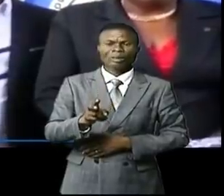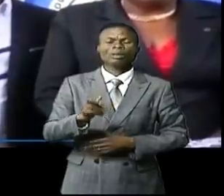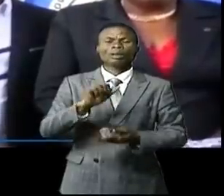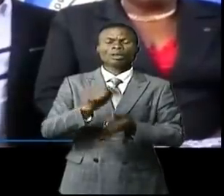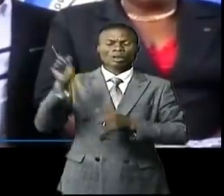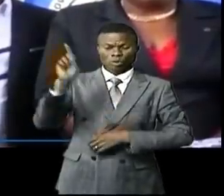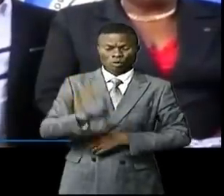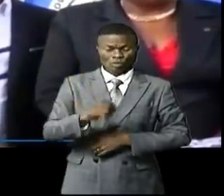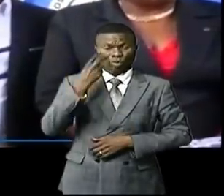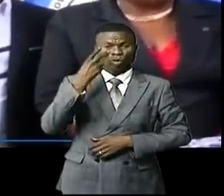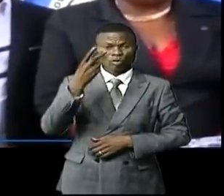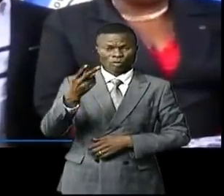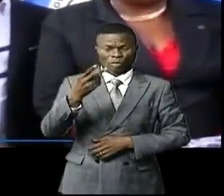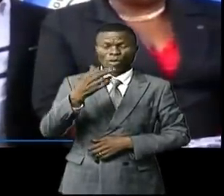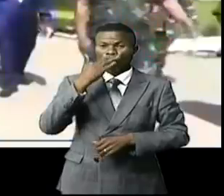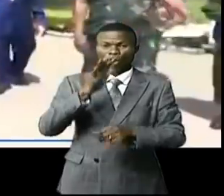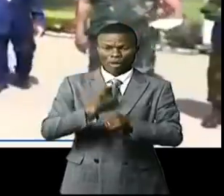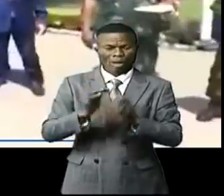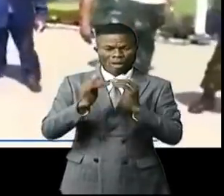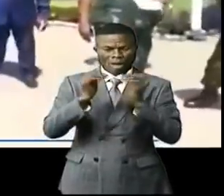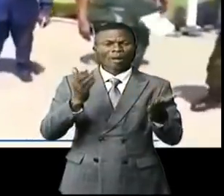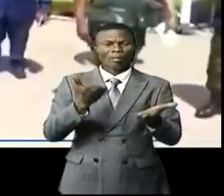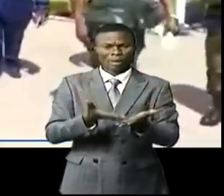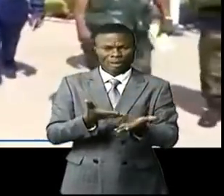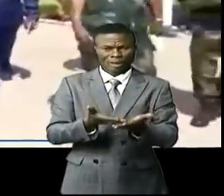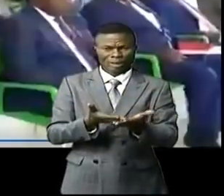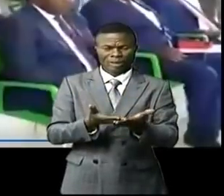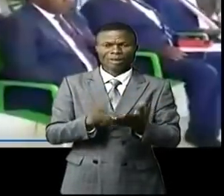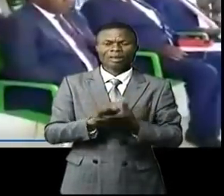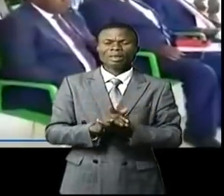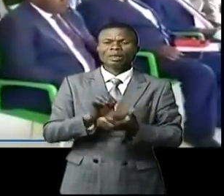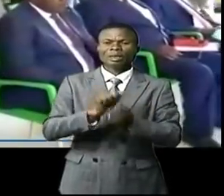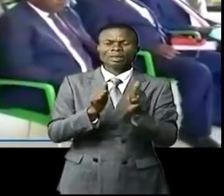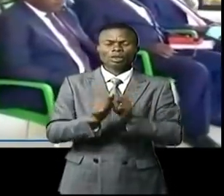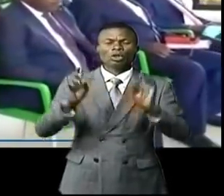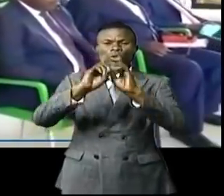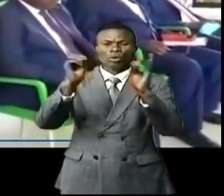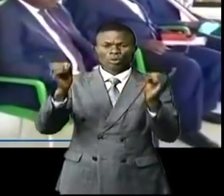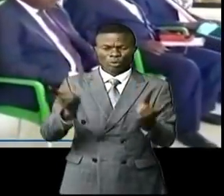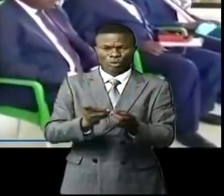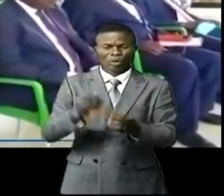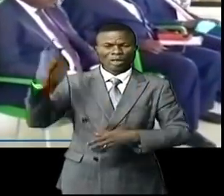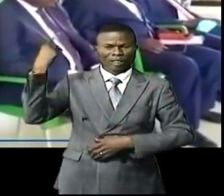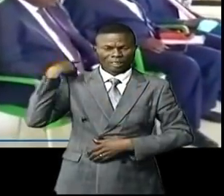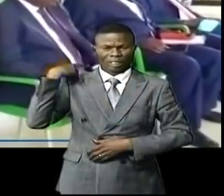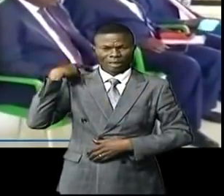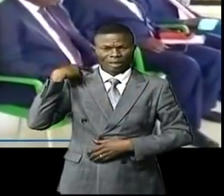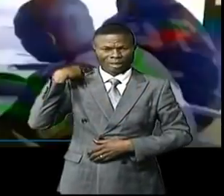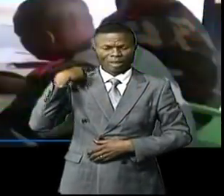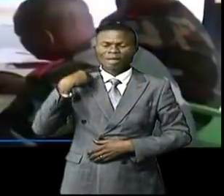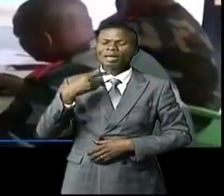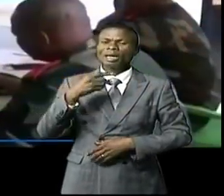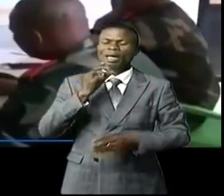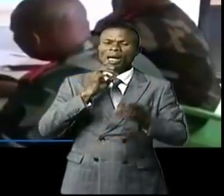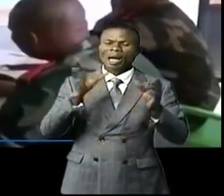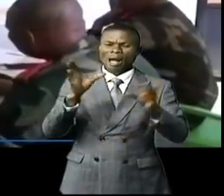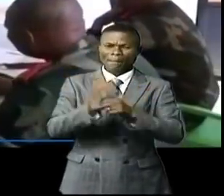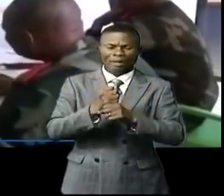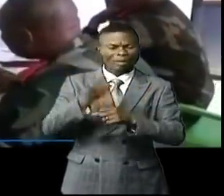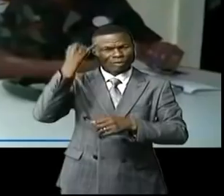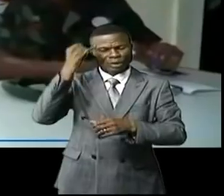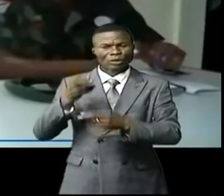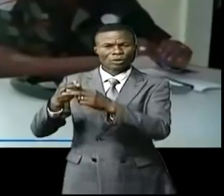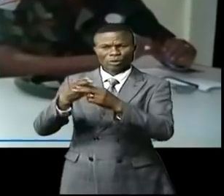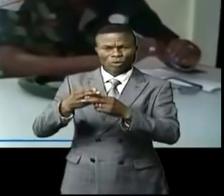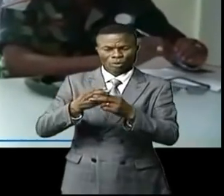venus voir, nous vous assurons qu'il y a la paix. À la 22e région militaire, la délégation des élus a eu droit à un briefing de la situation sécuritaire